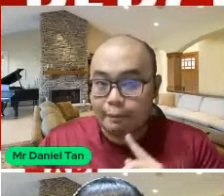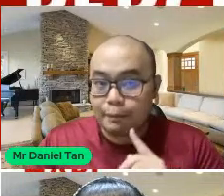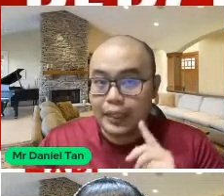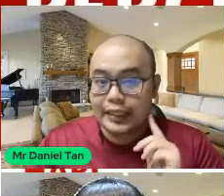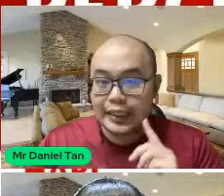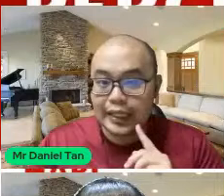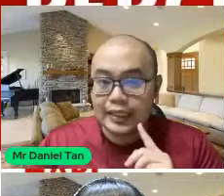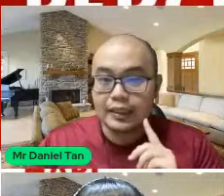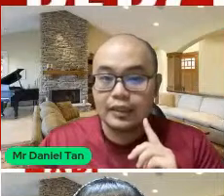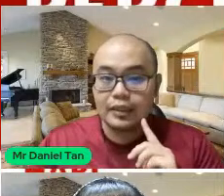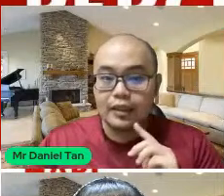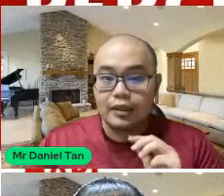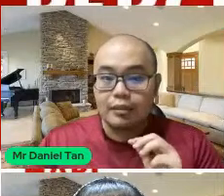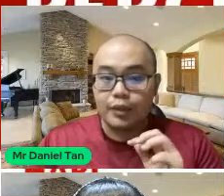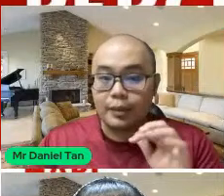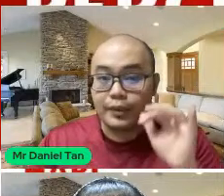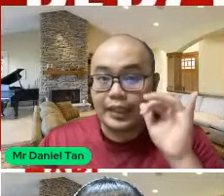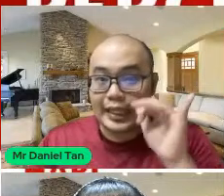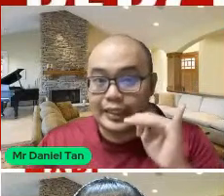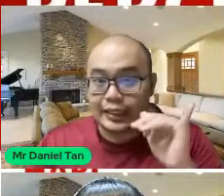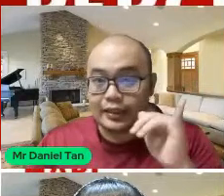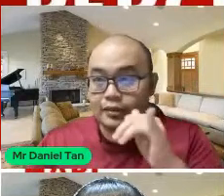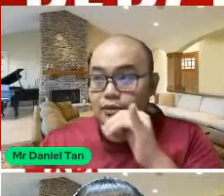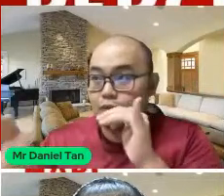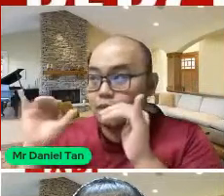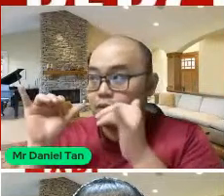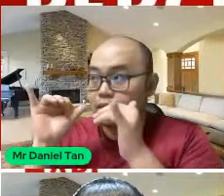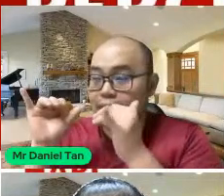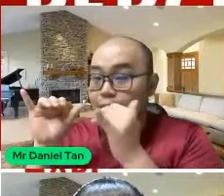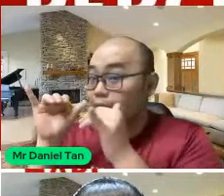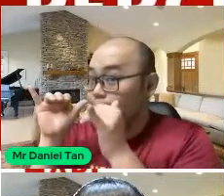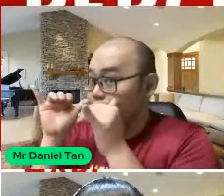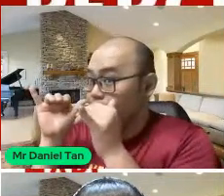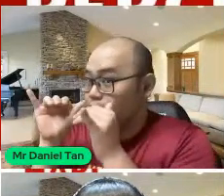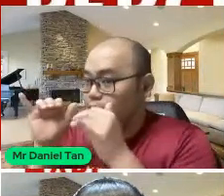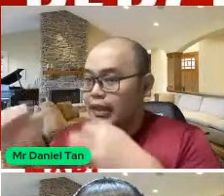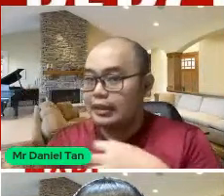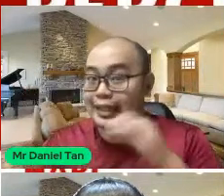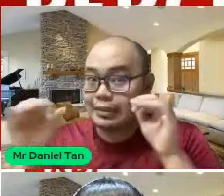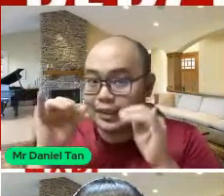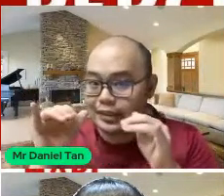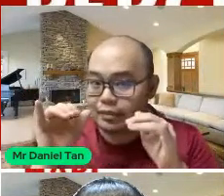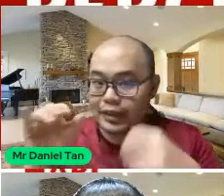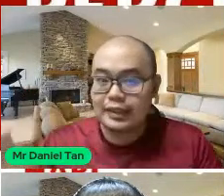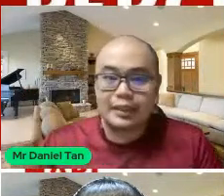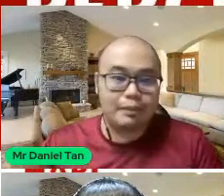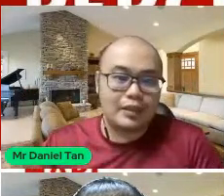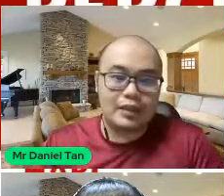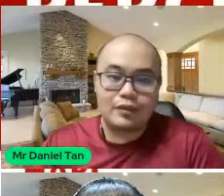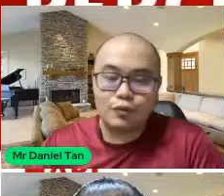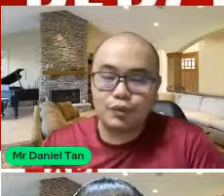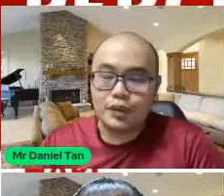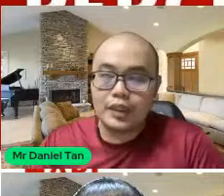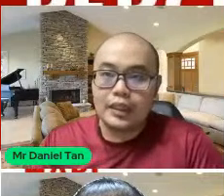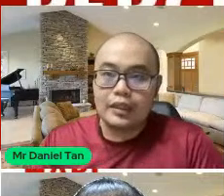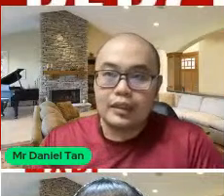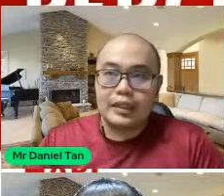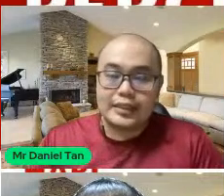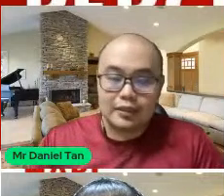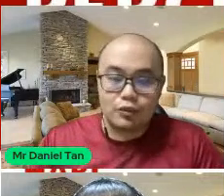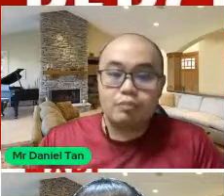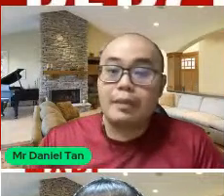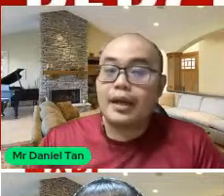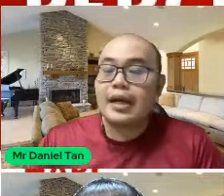untuk mendapatkan mereka punya Gading yaitu yang warna putih itu yang tajam-tajam yang di depan hidung